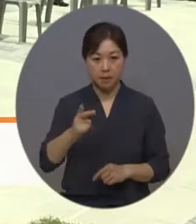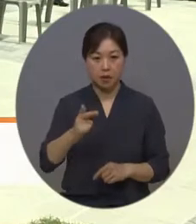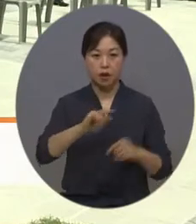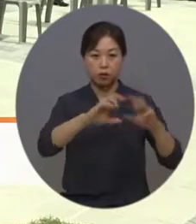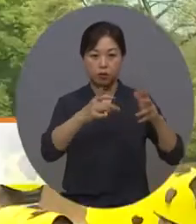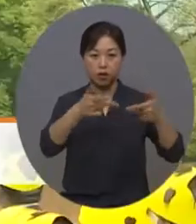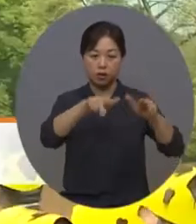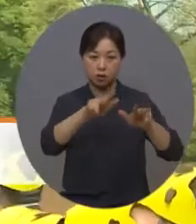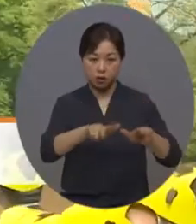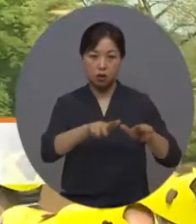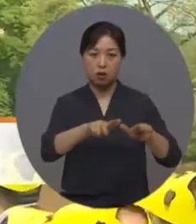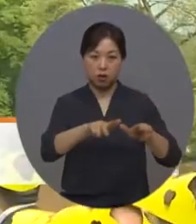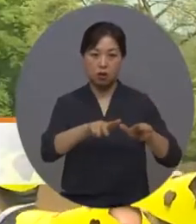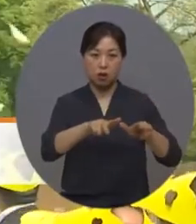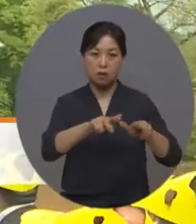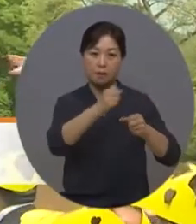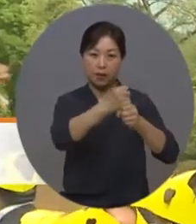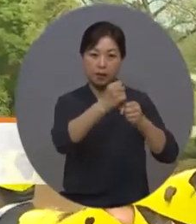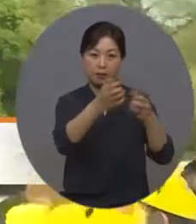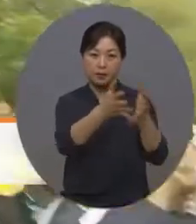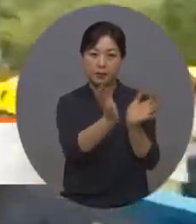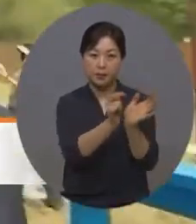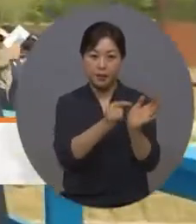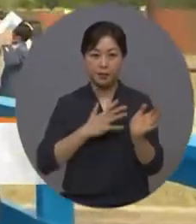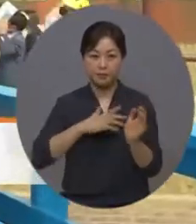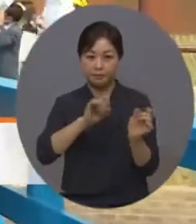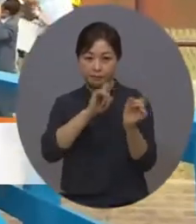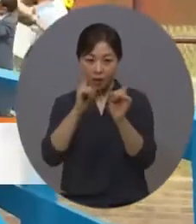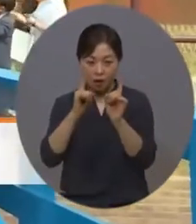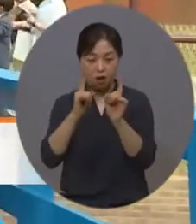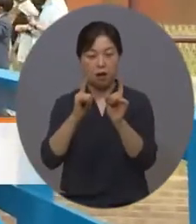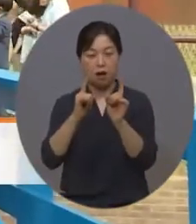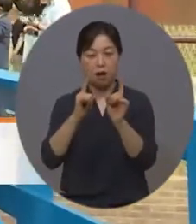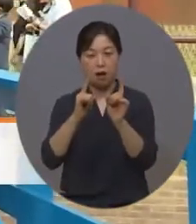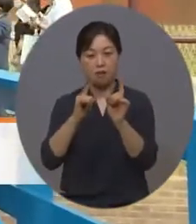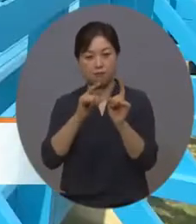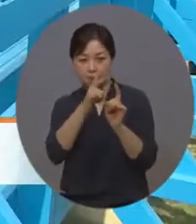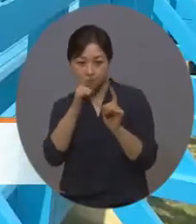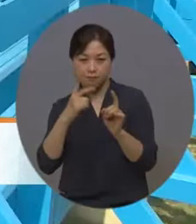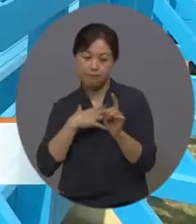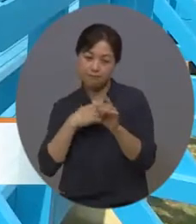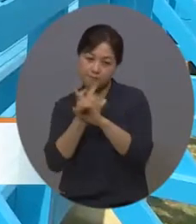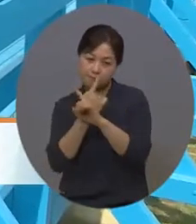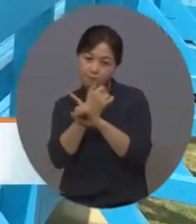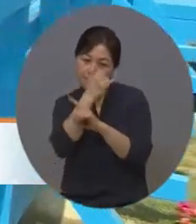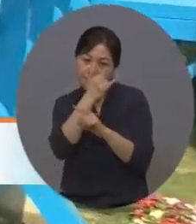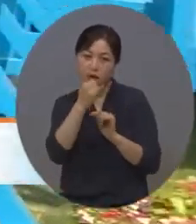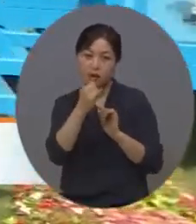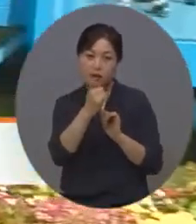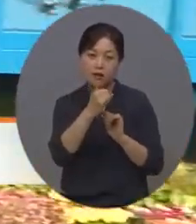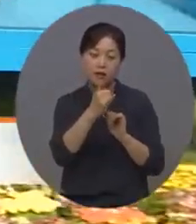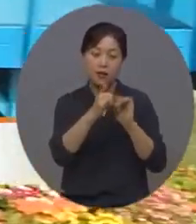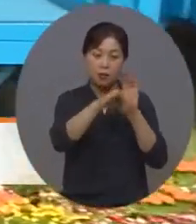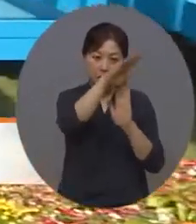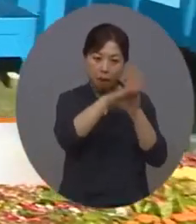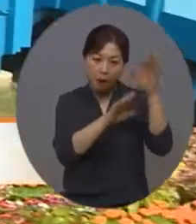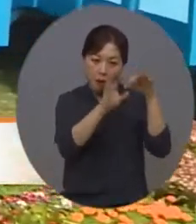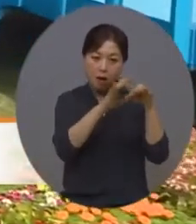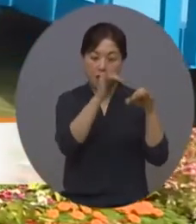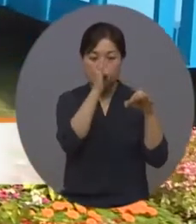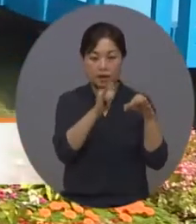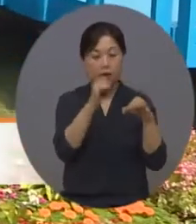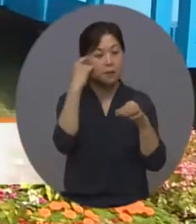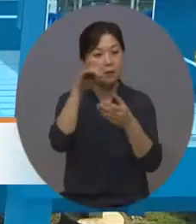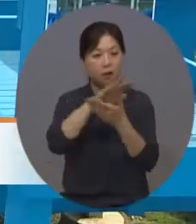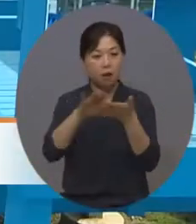힐링과 치유의 정권인 순천만 국가 정원의 남한과 북한을 잇는 평화통일의 염원을 전세계에 전달하고자